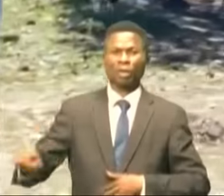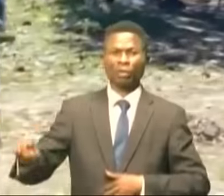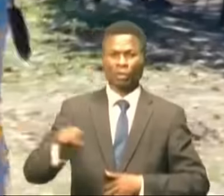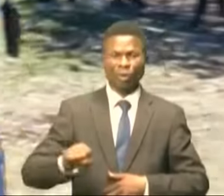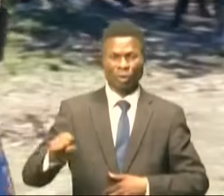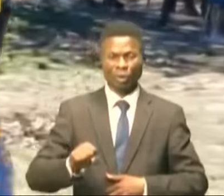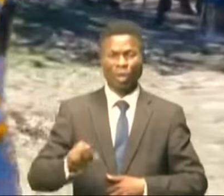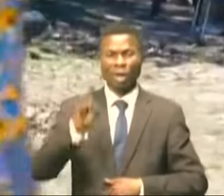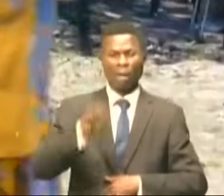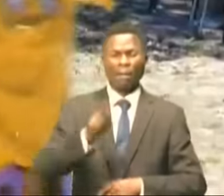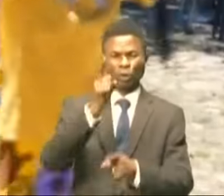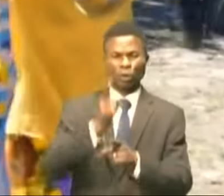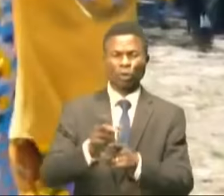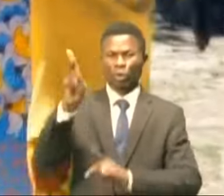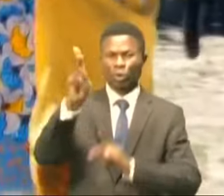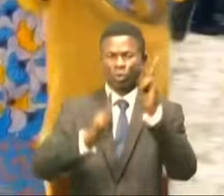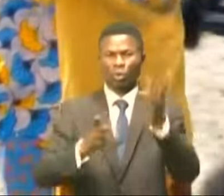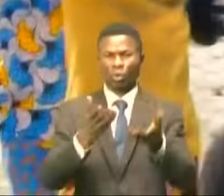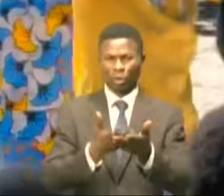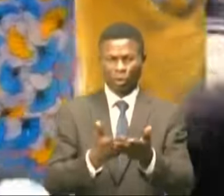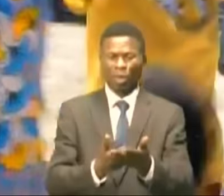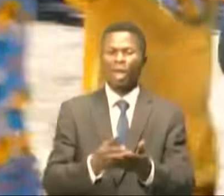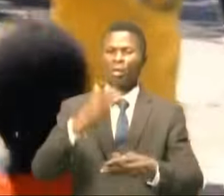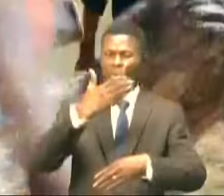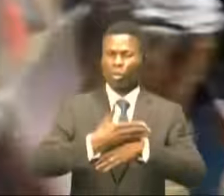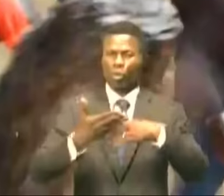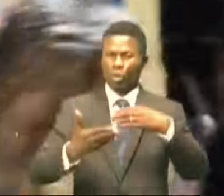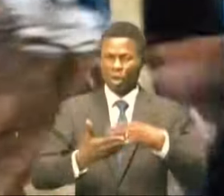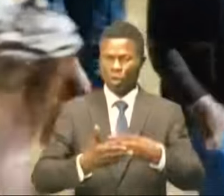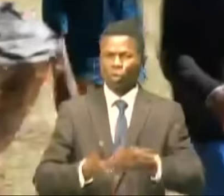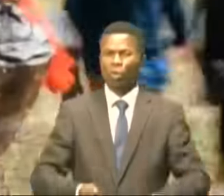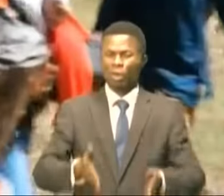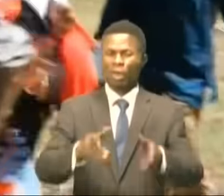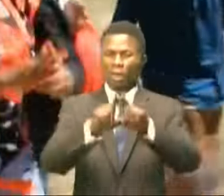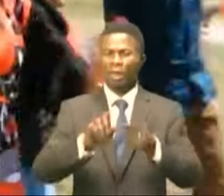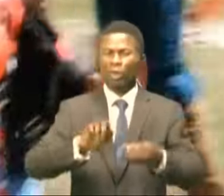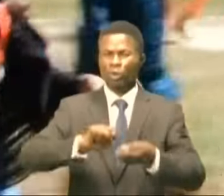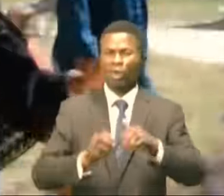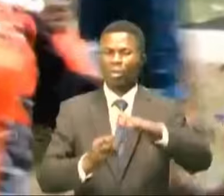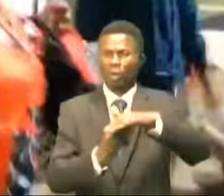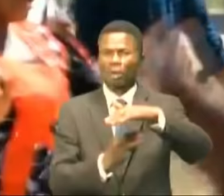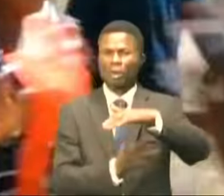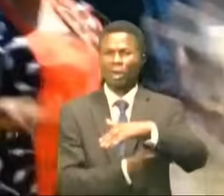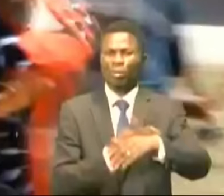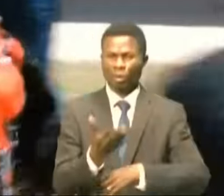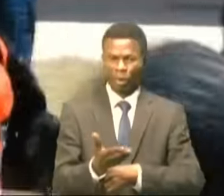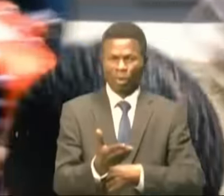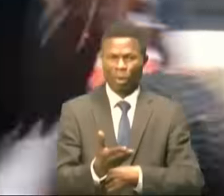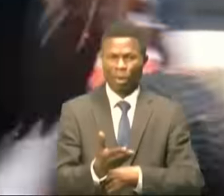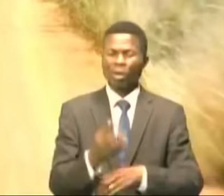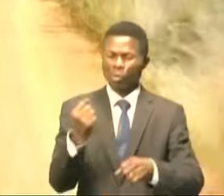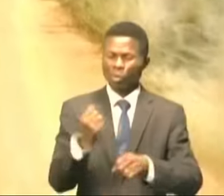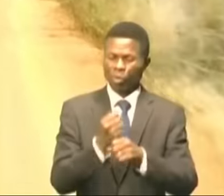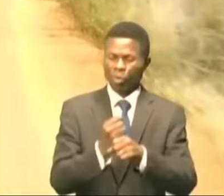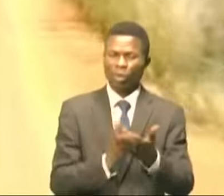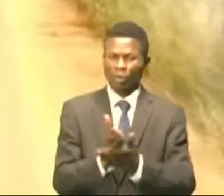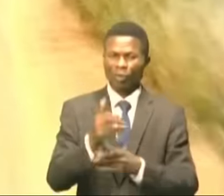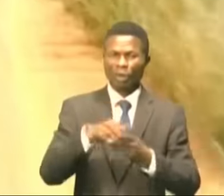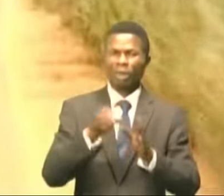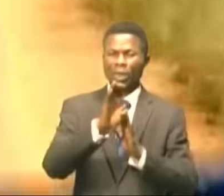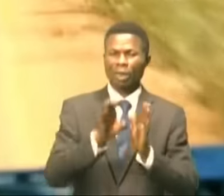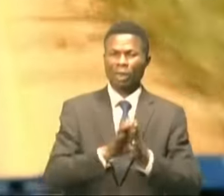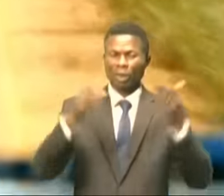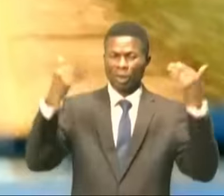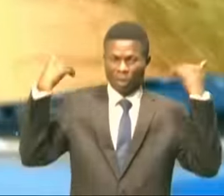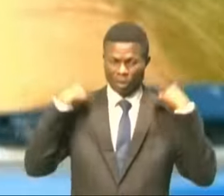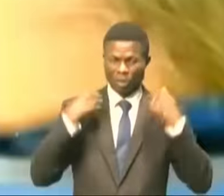de la population oblige, Laetitia Nawezi a entamé une autre phase d'itinérance en fin de semaine afin d'accomplir ses tâches constitutionnelles. L'autorité de